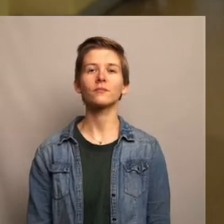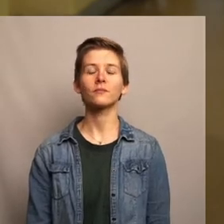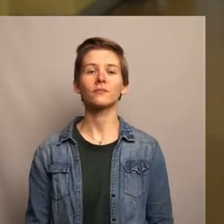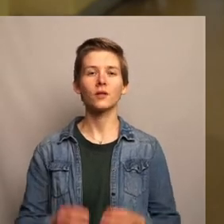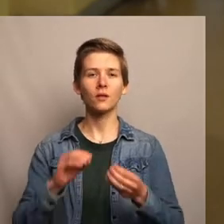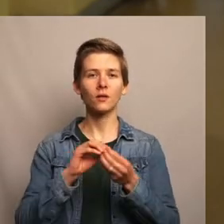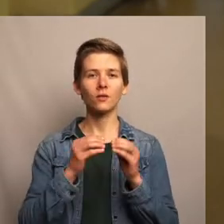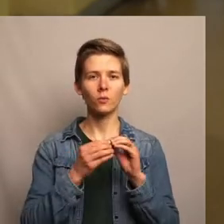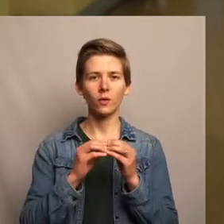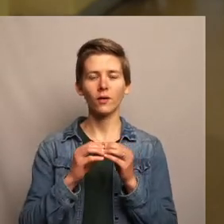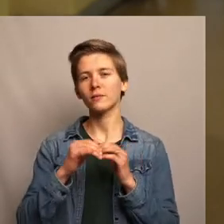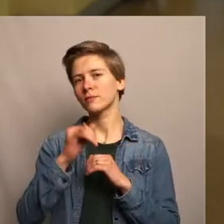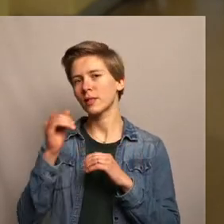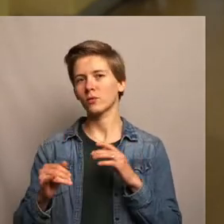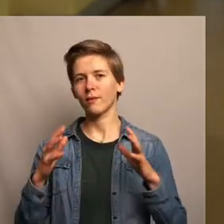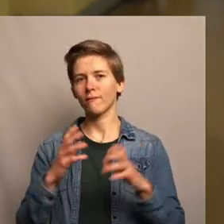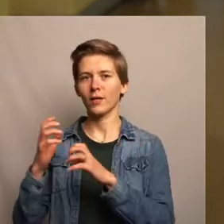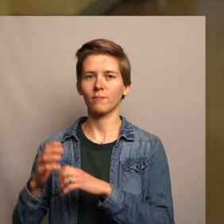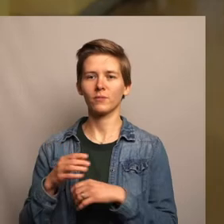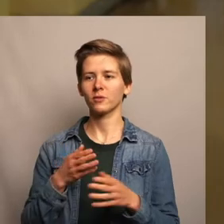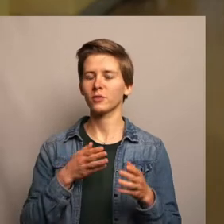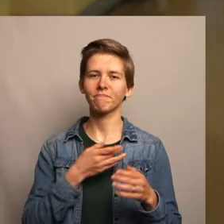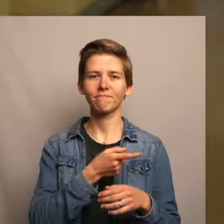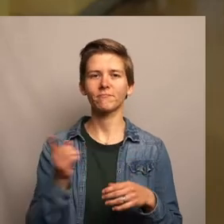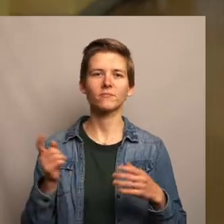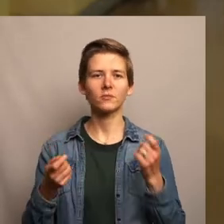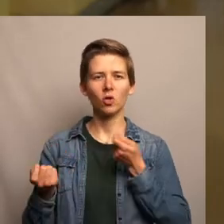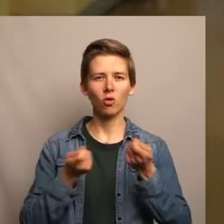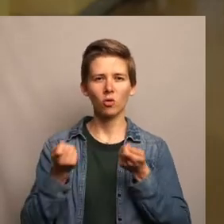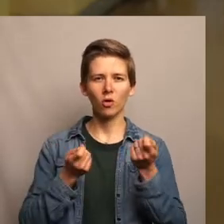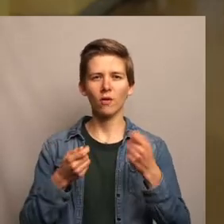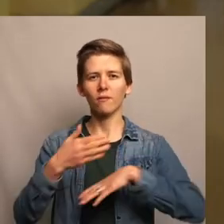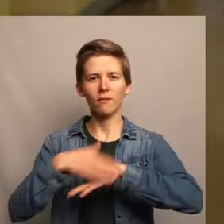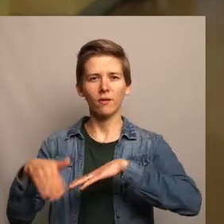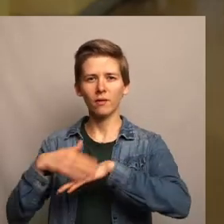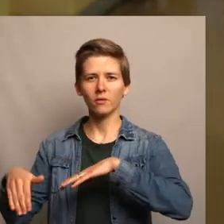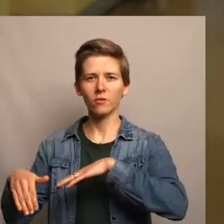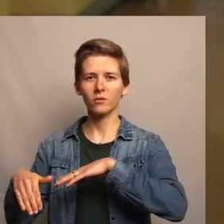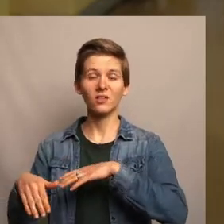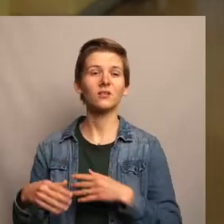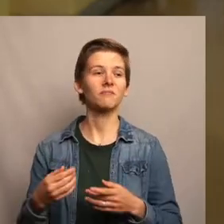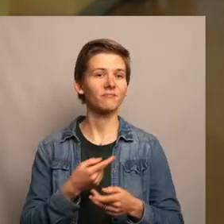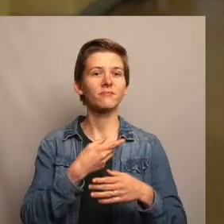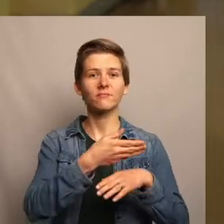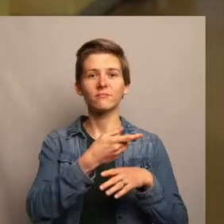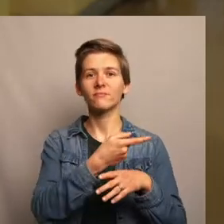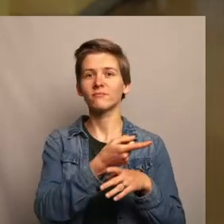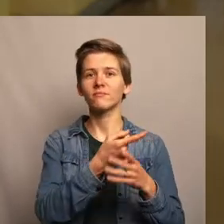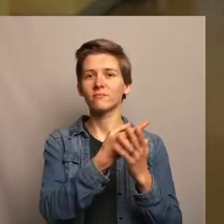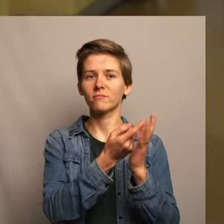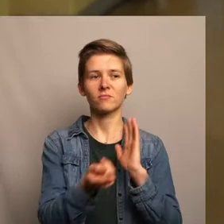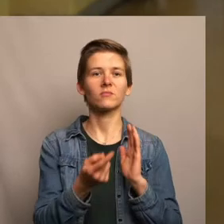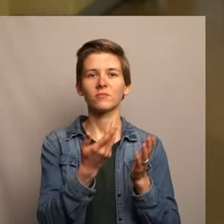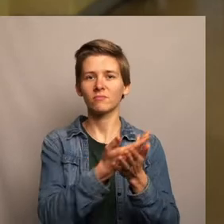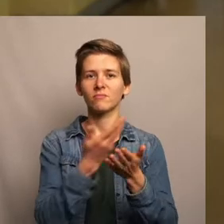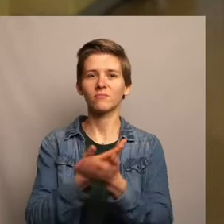Sukupuoli- ja seksuaalivähemmistöihin kohdistuva kontrolli ja rajoitukset eivät kaikkialla maailmassa ole historiaa, kuten Suomessa. Eikä Suomen